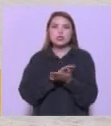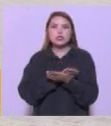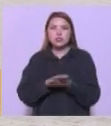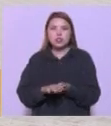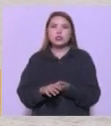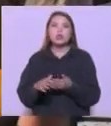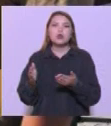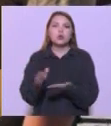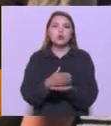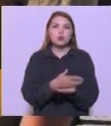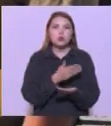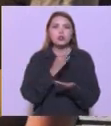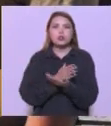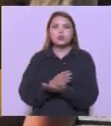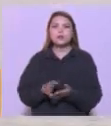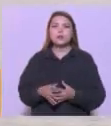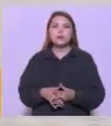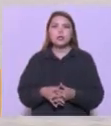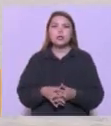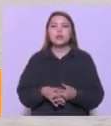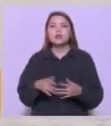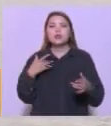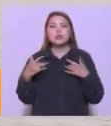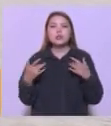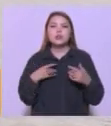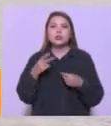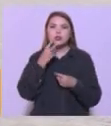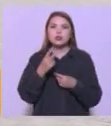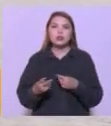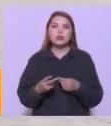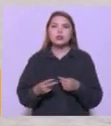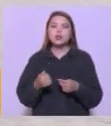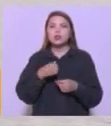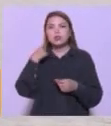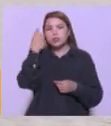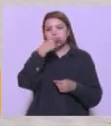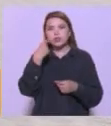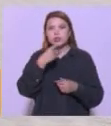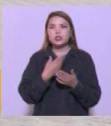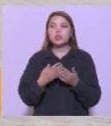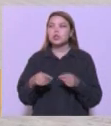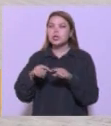жатыр балалар. Осындай шараларға жеке осы